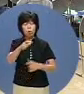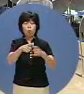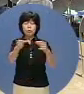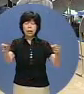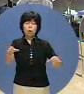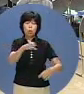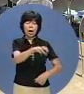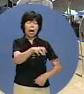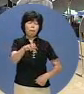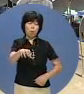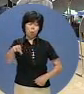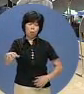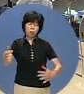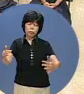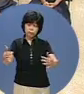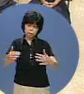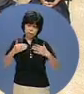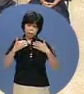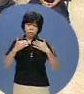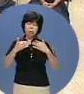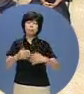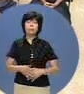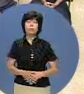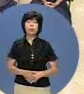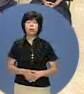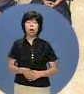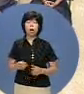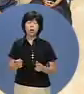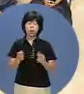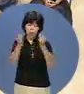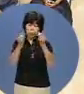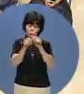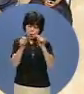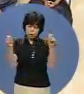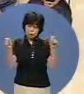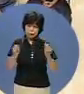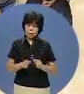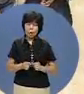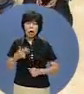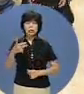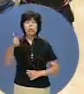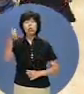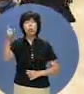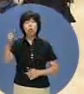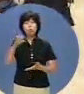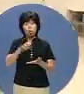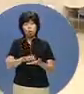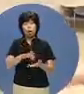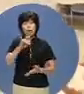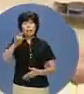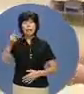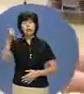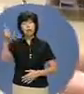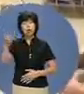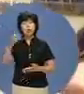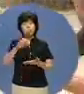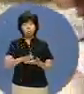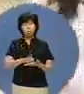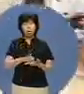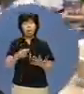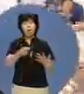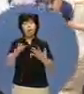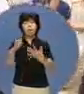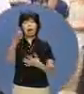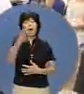。表彰式では市長賞や議長賞など入選者8名に表彰状が手渡